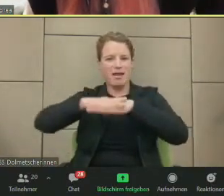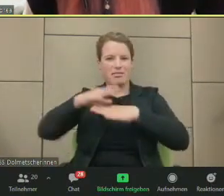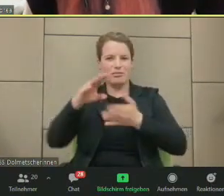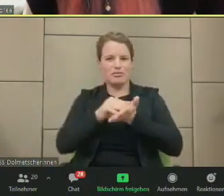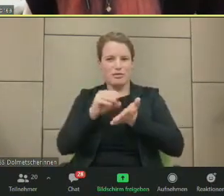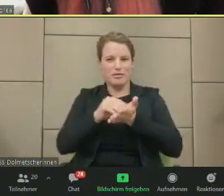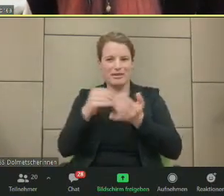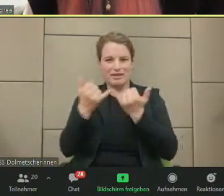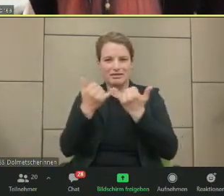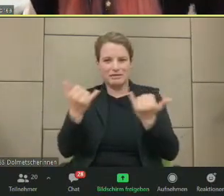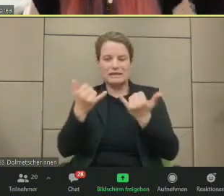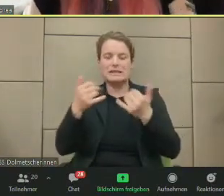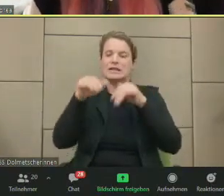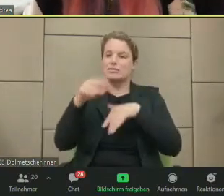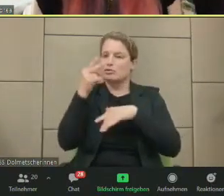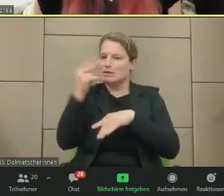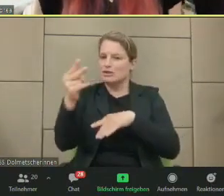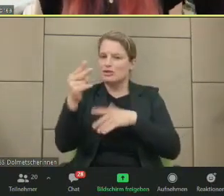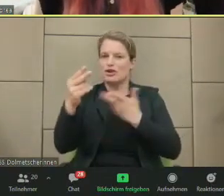das ist normal.